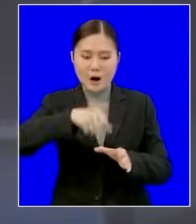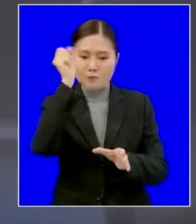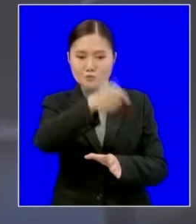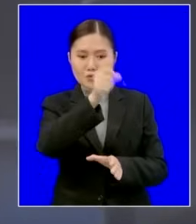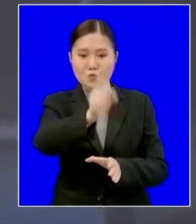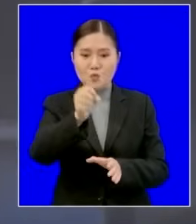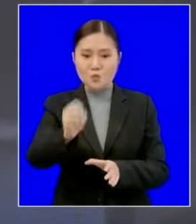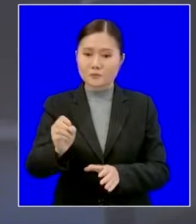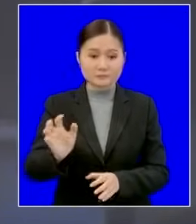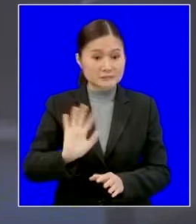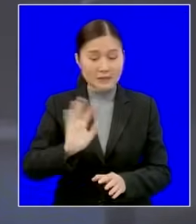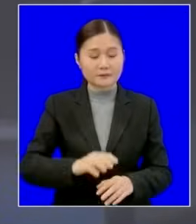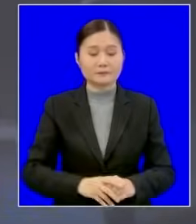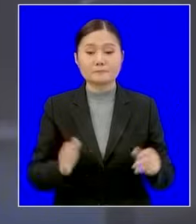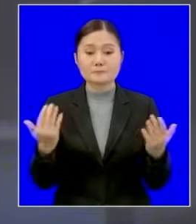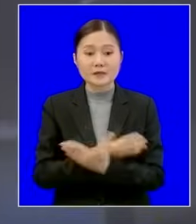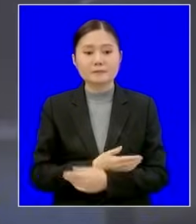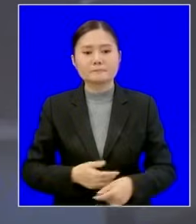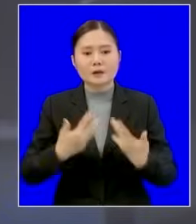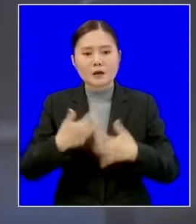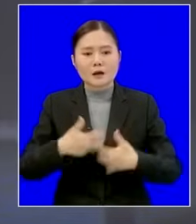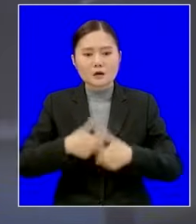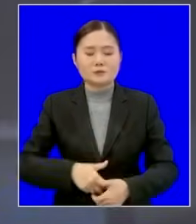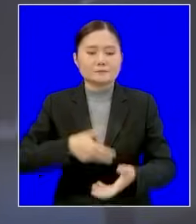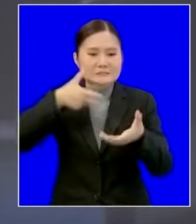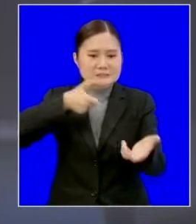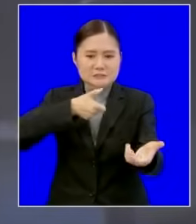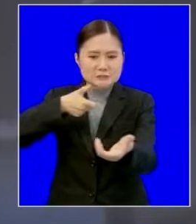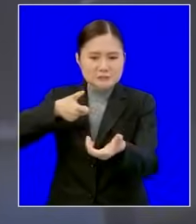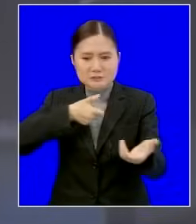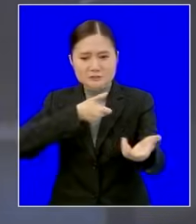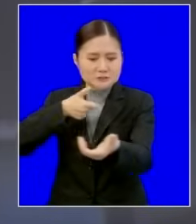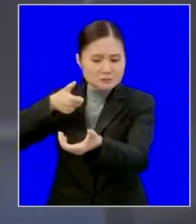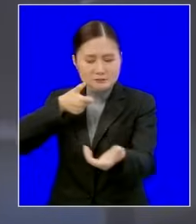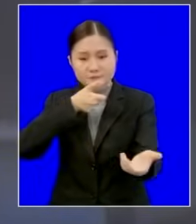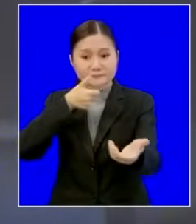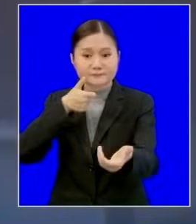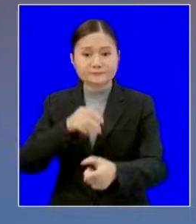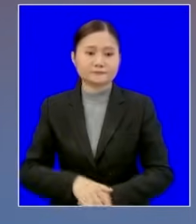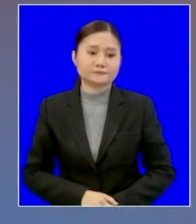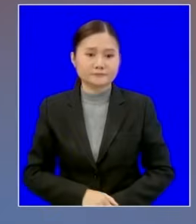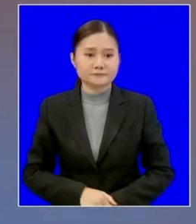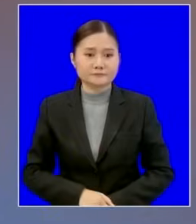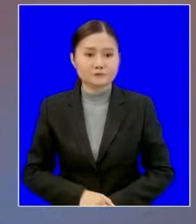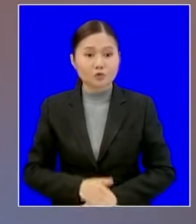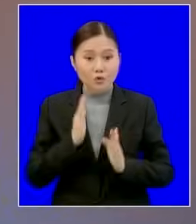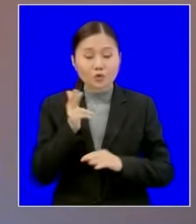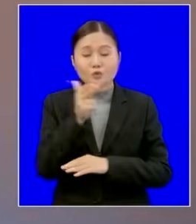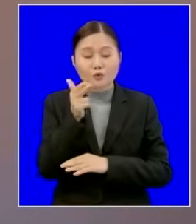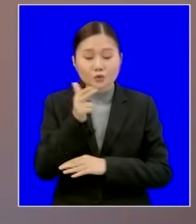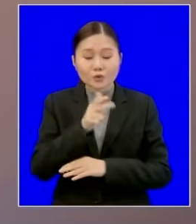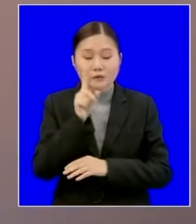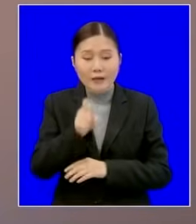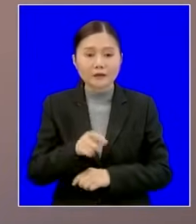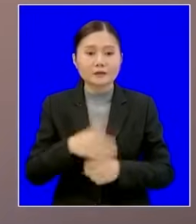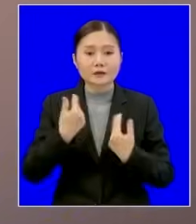ศอกแสกๆแล้วเหรอเขาใช้เครื่องพ่นสารเคมีมาฉีดประพรมน้ำมนต์ให้กับญาติโยมแล้วเหรอมีคนถ่ายคลิปนะคะแล้วก็โพสต์ลง